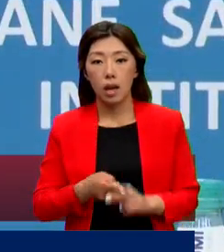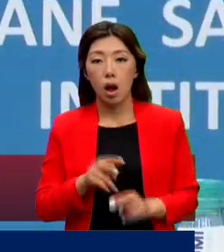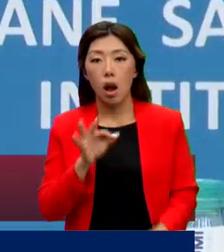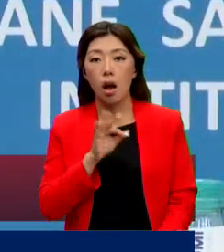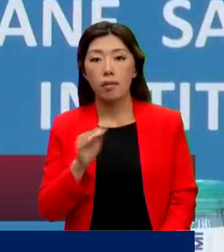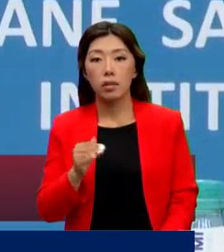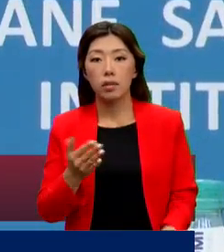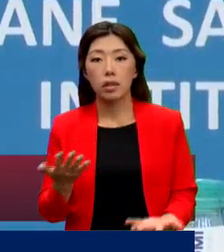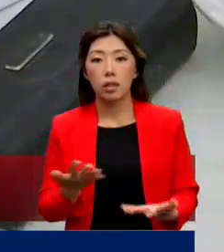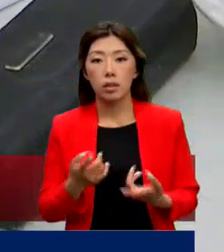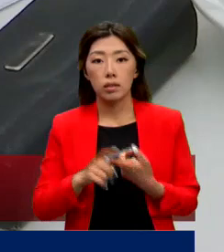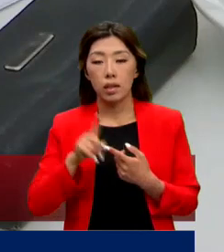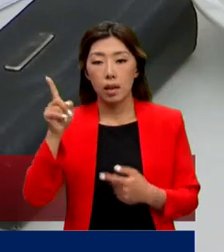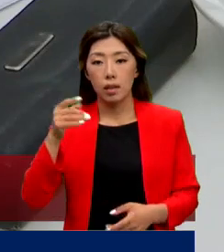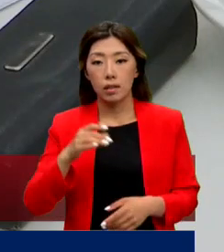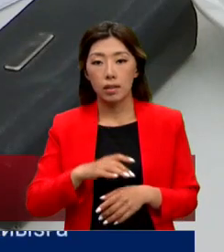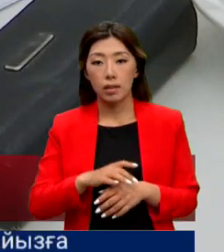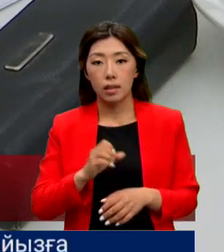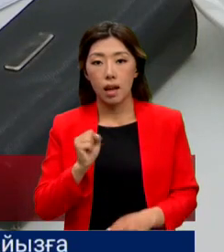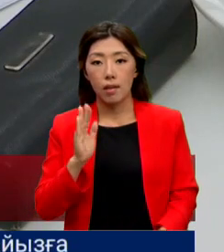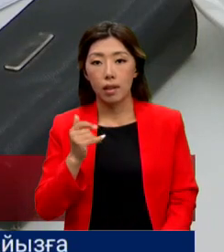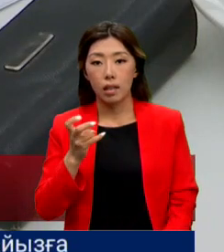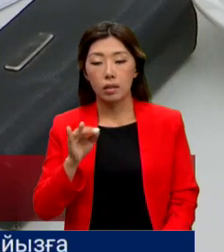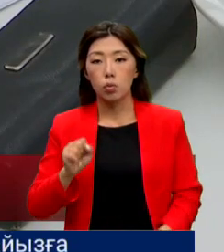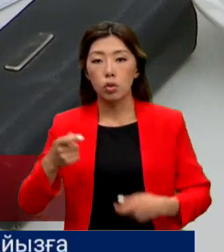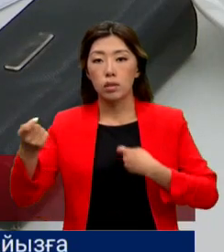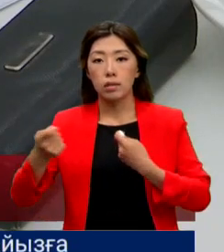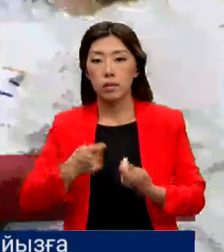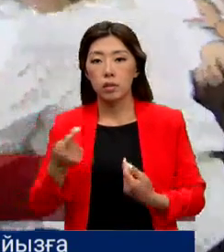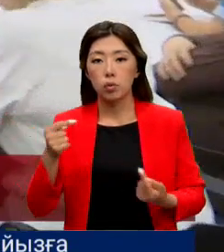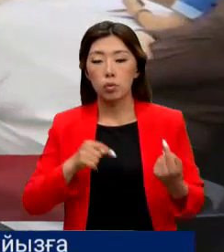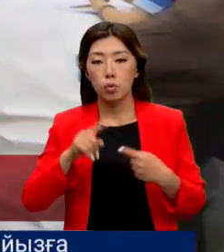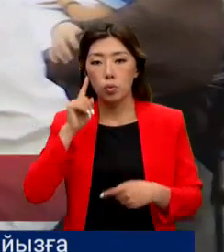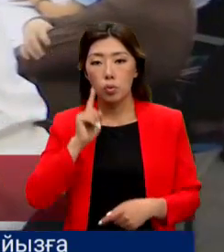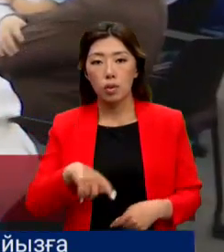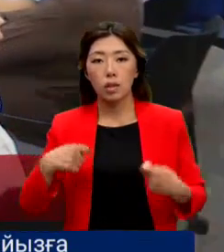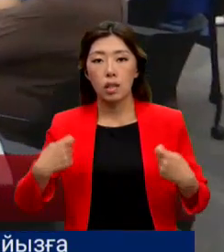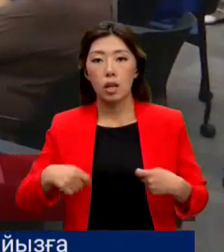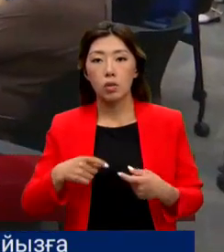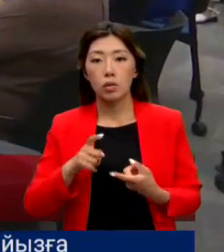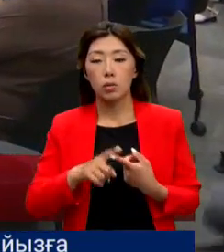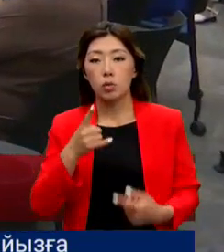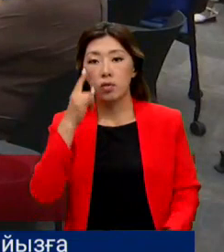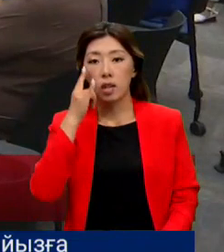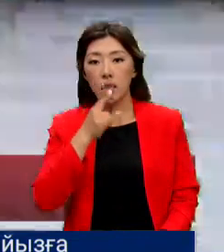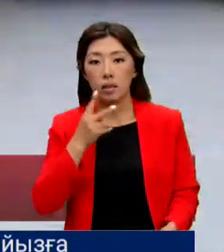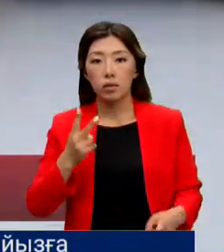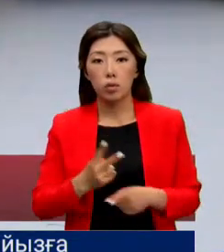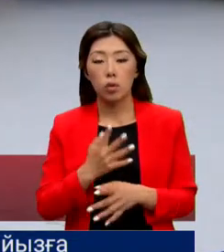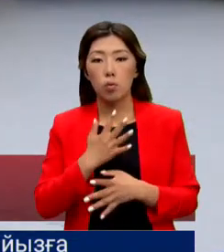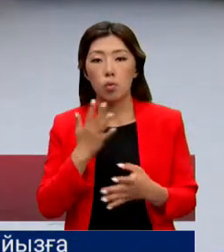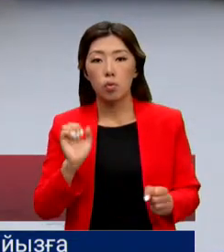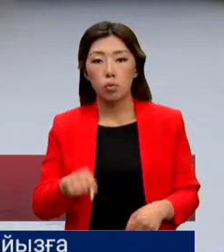официальным Кабулом можно наладить взаимовыгодное торговое сотрудничество, благодаря чему Казахстан в разы увеличит экспорт